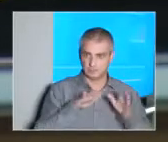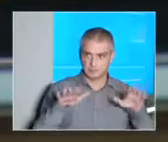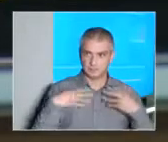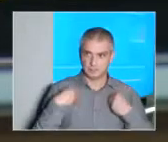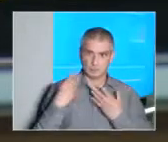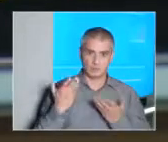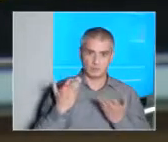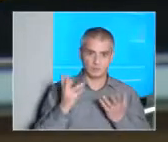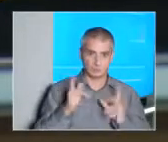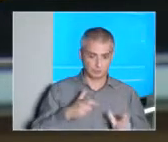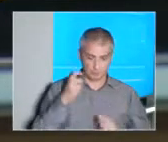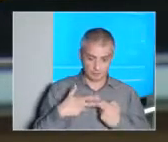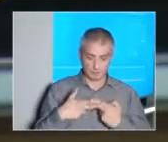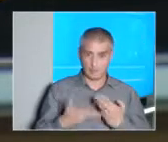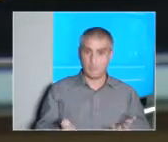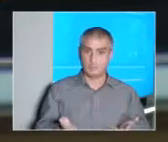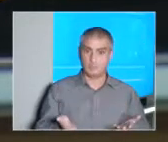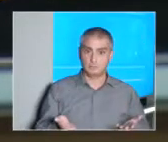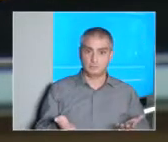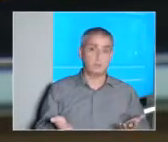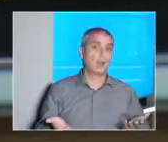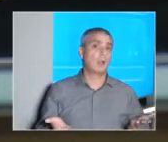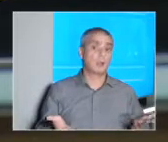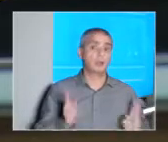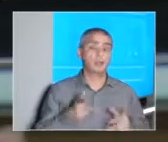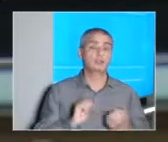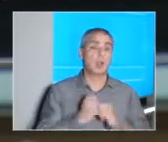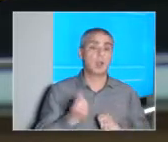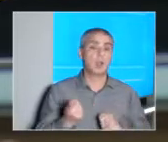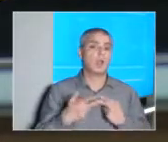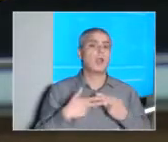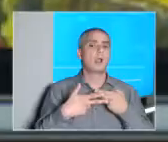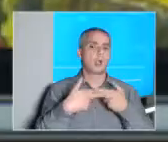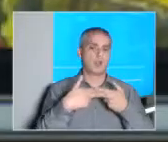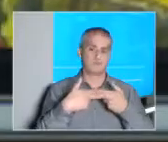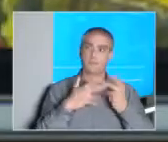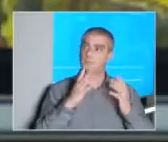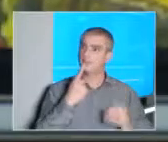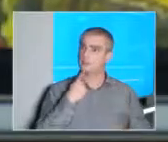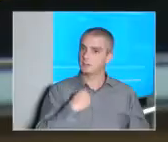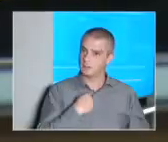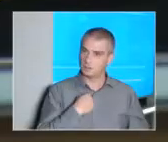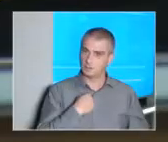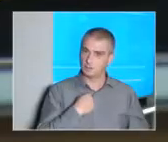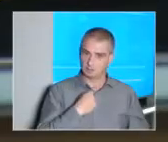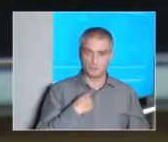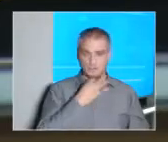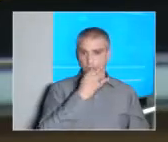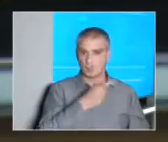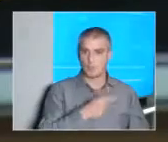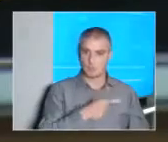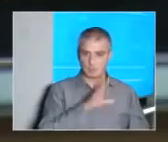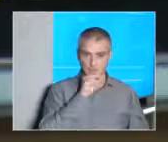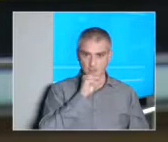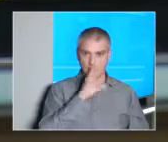דוב, יש שם בניינים ליד. יש או לא? עניינים קרובים מאוד. מאוד. תגיד לי, אני שואל אותך שאלה.